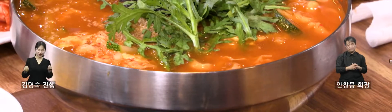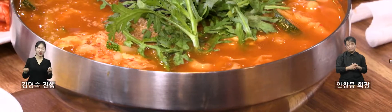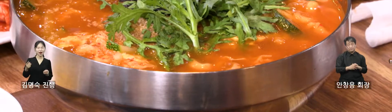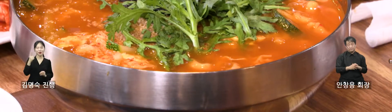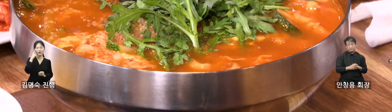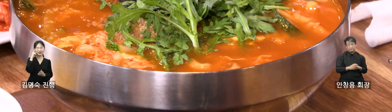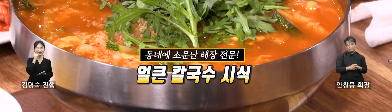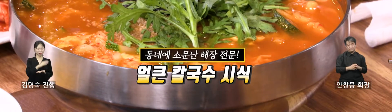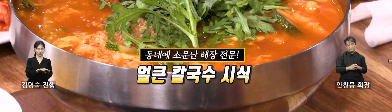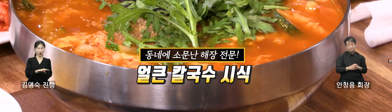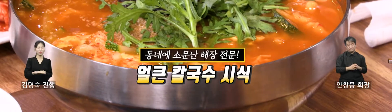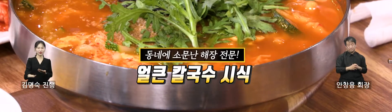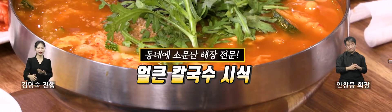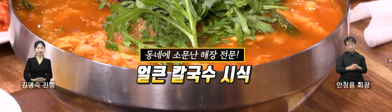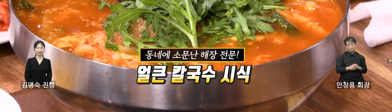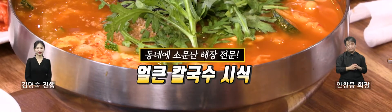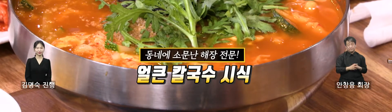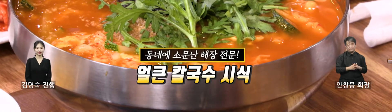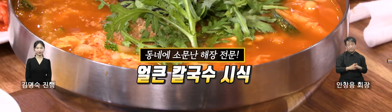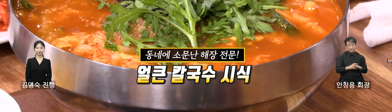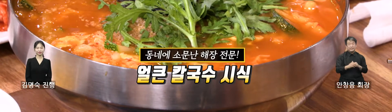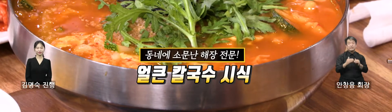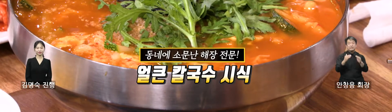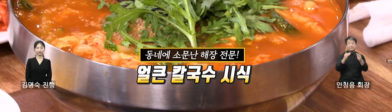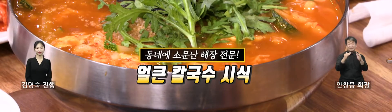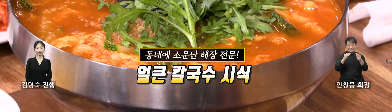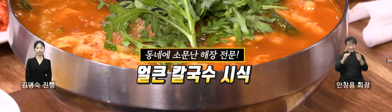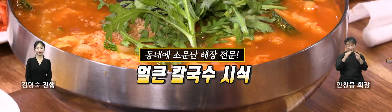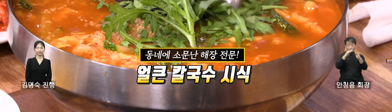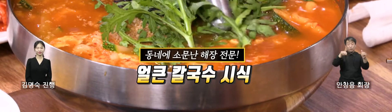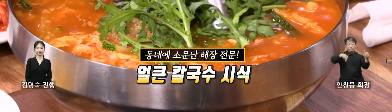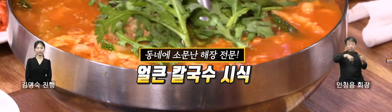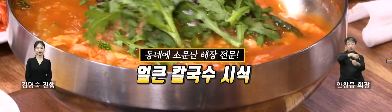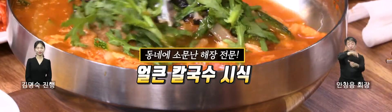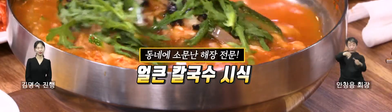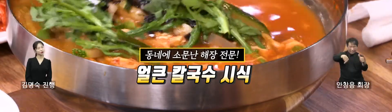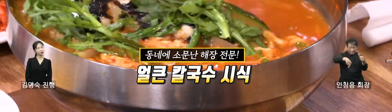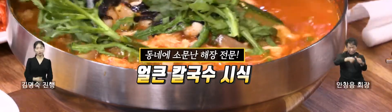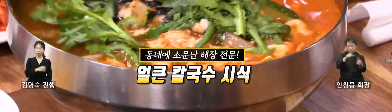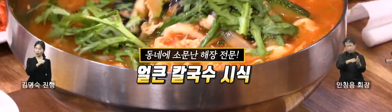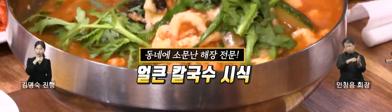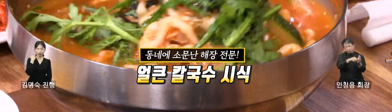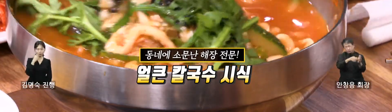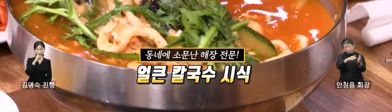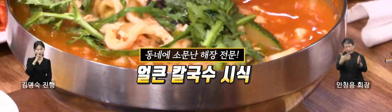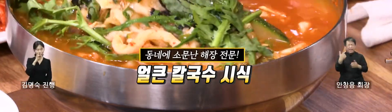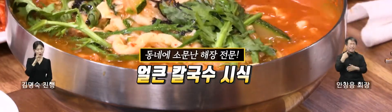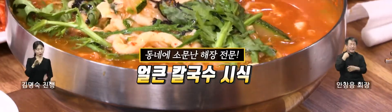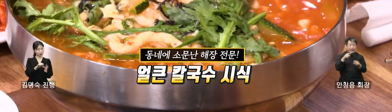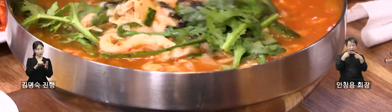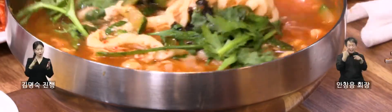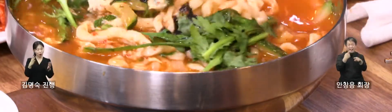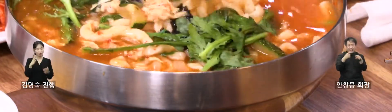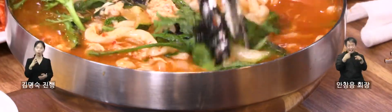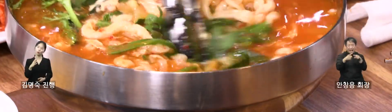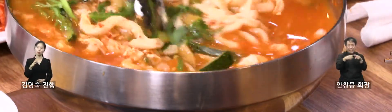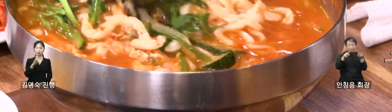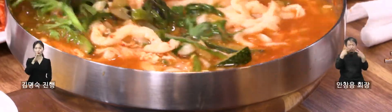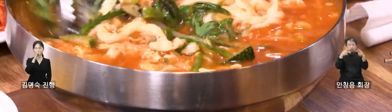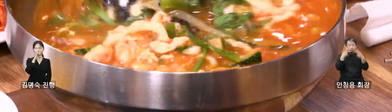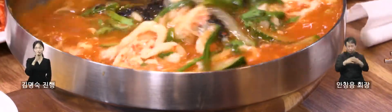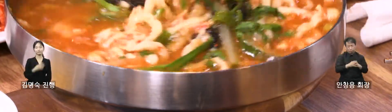그럴까요? 예. 해장. 예, 저는 이 동네에 소문난 해장 칼국수. 어떤 맛이길래 이게 소문이 날 정도로